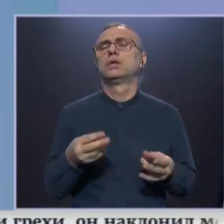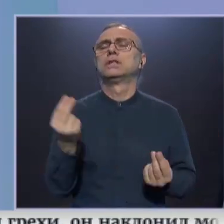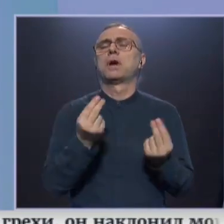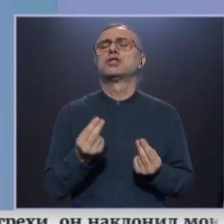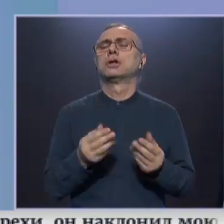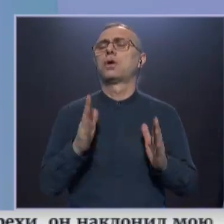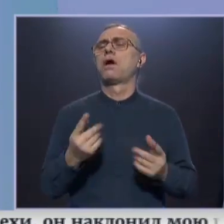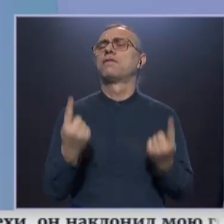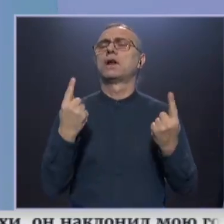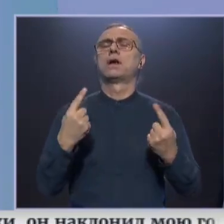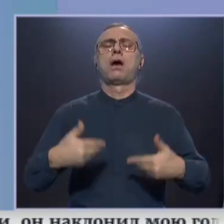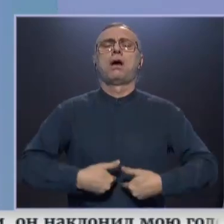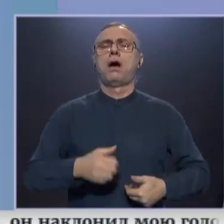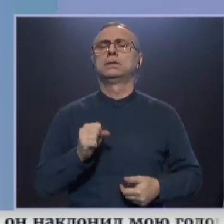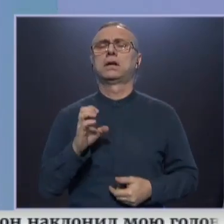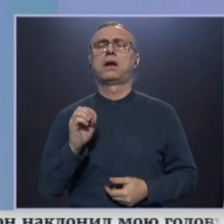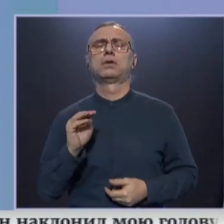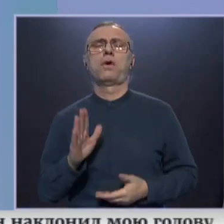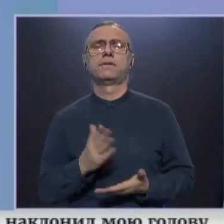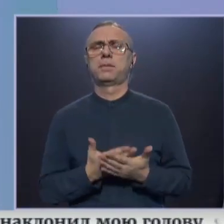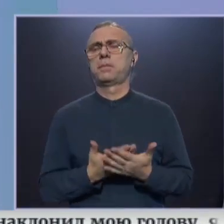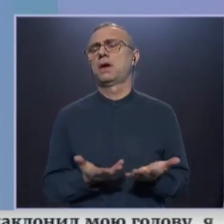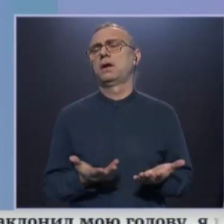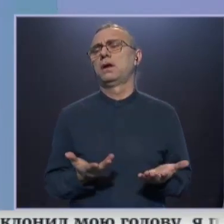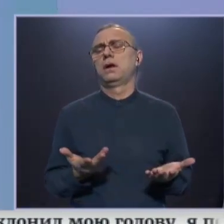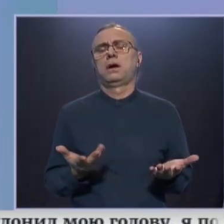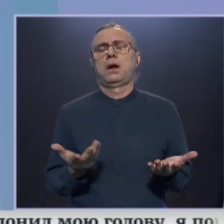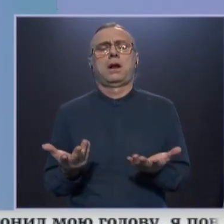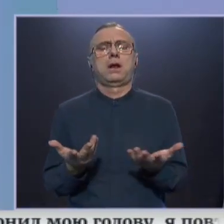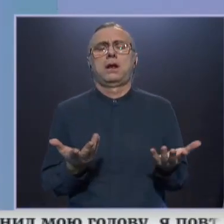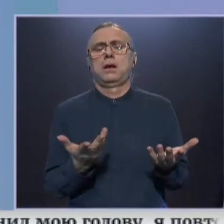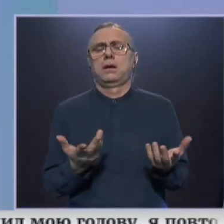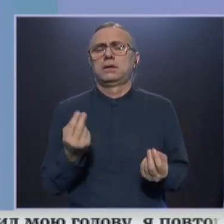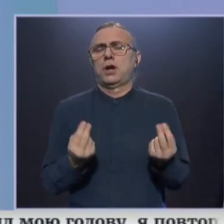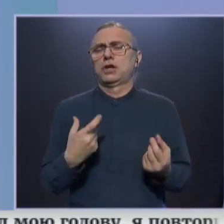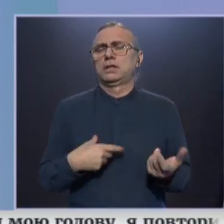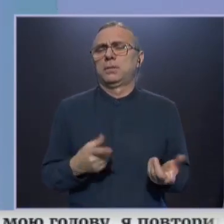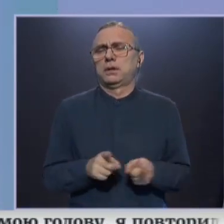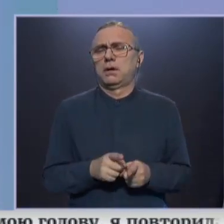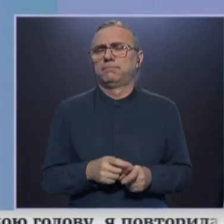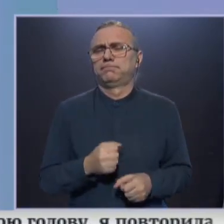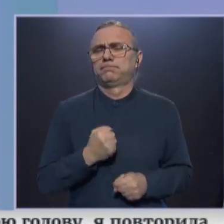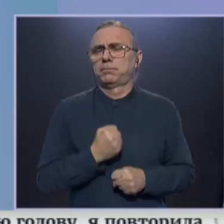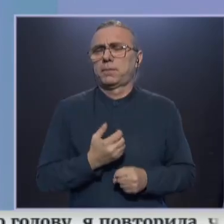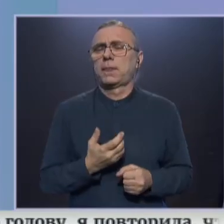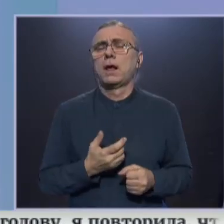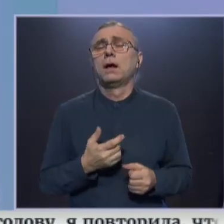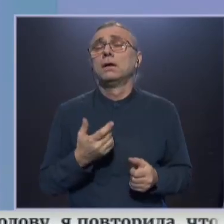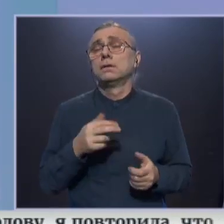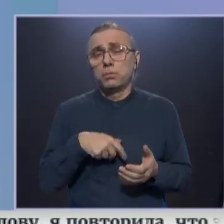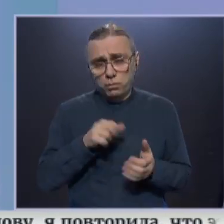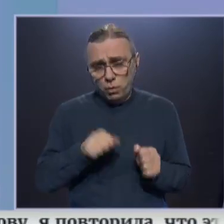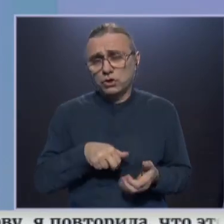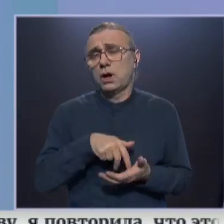отцов. Прочитай хорошую художественную книгу, сходи в музей, сходи в театр. Раньше театры были запрещены, потому что это место для злословий и